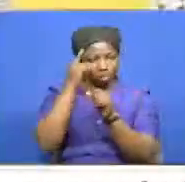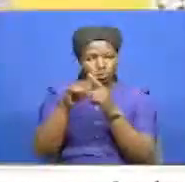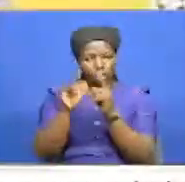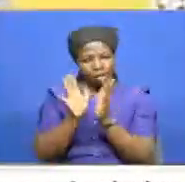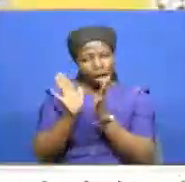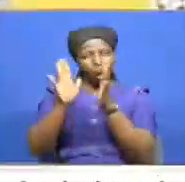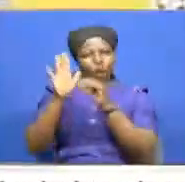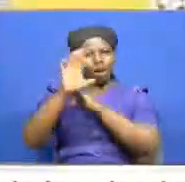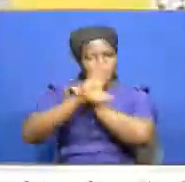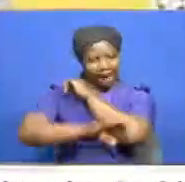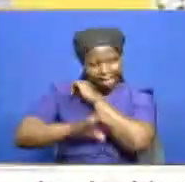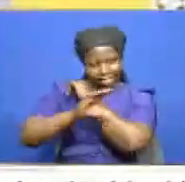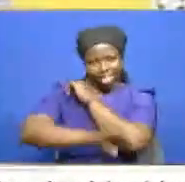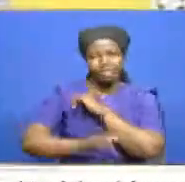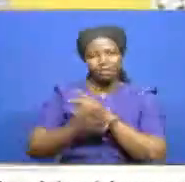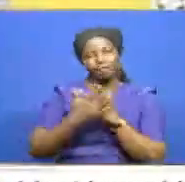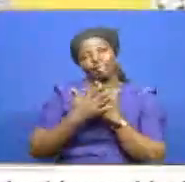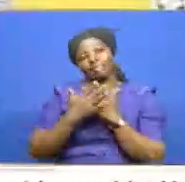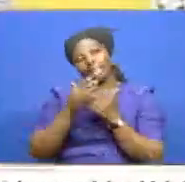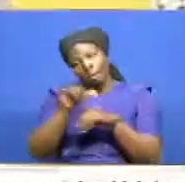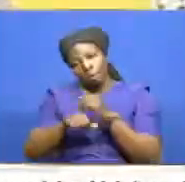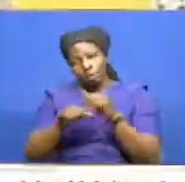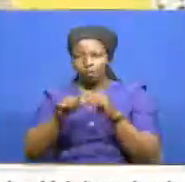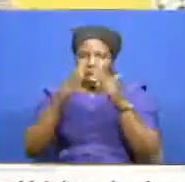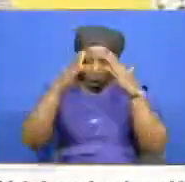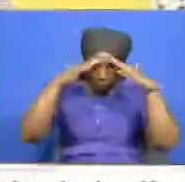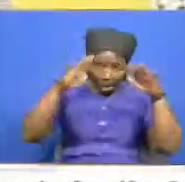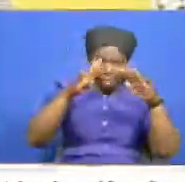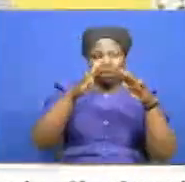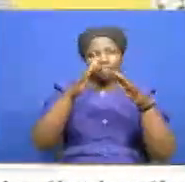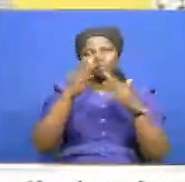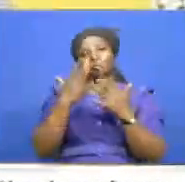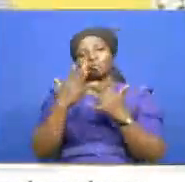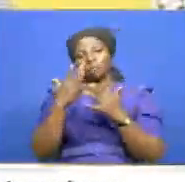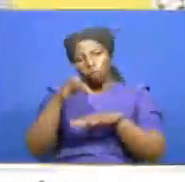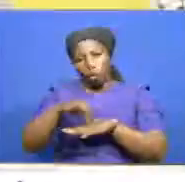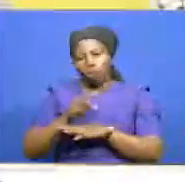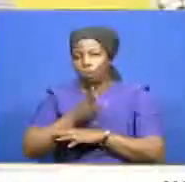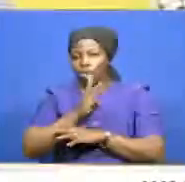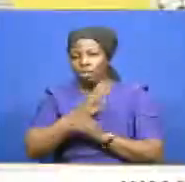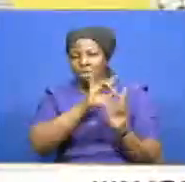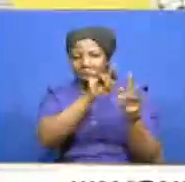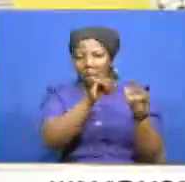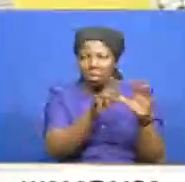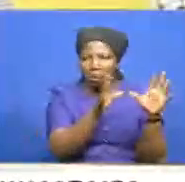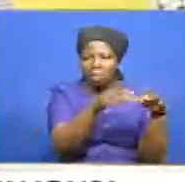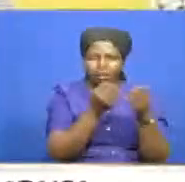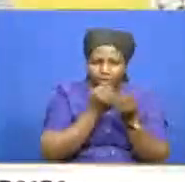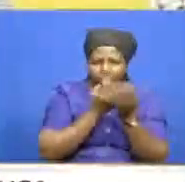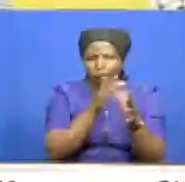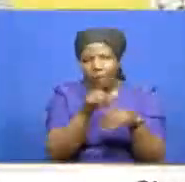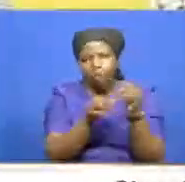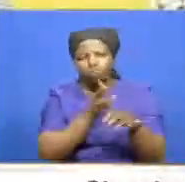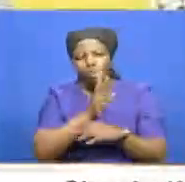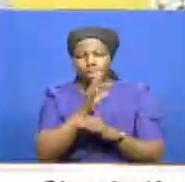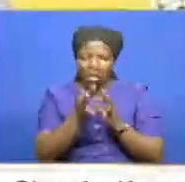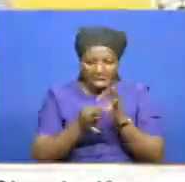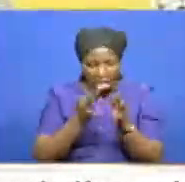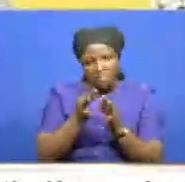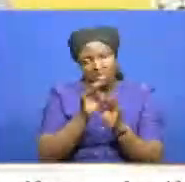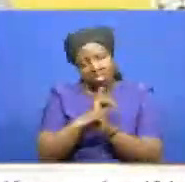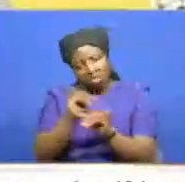kwa mambo ya maji. Huwa tunaenda kwa communities, tunawaambia mambo ya maji, kama ni usafi vile wanataka wazingatie